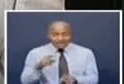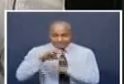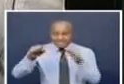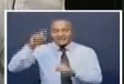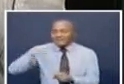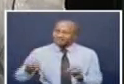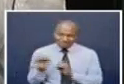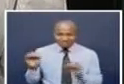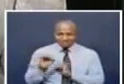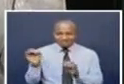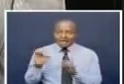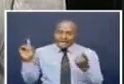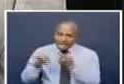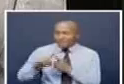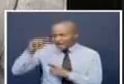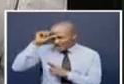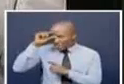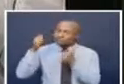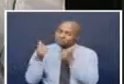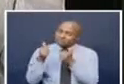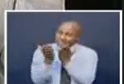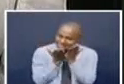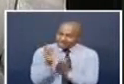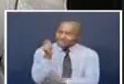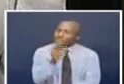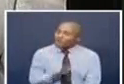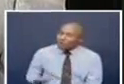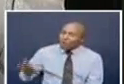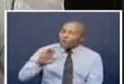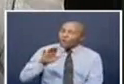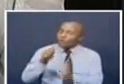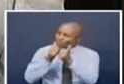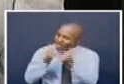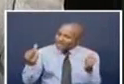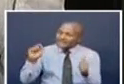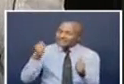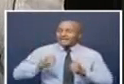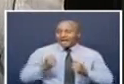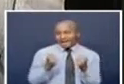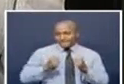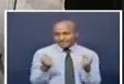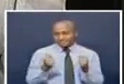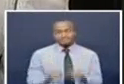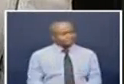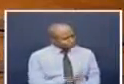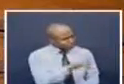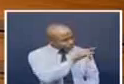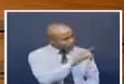nataka serikali ambayo inaweza kuhudumia wa Kenya kwa vile wanataka. Unatueleza bila shaka